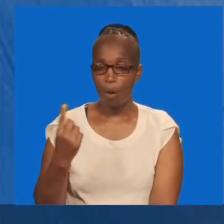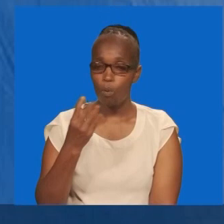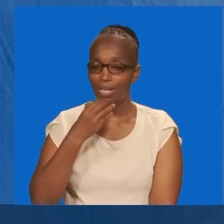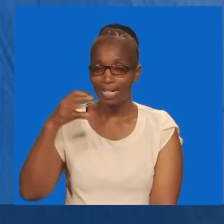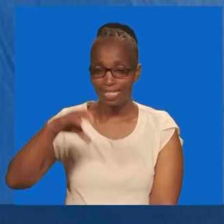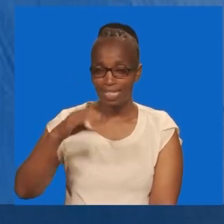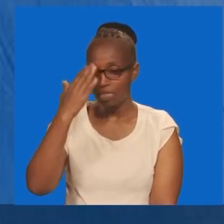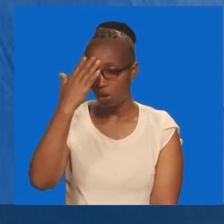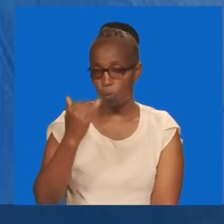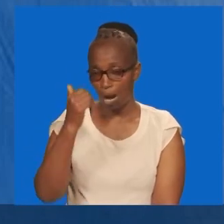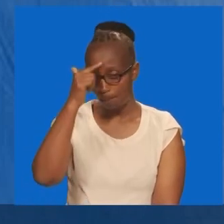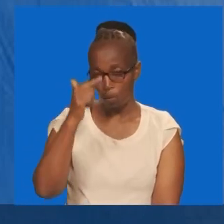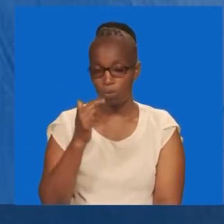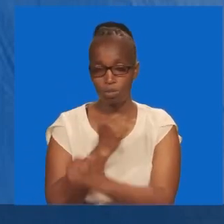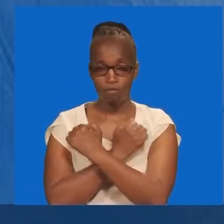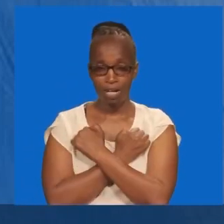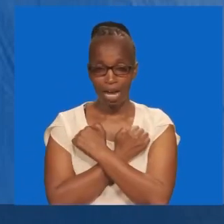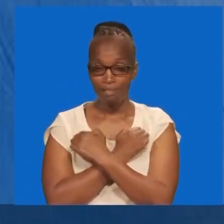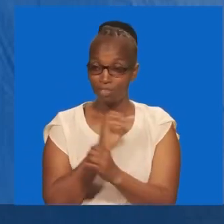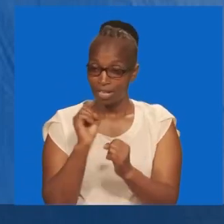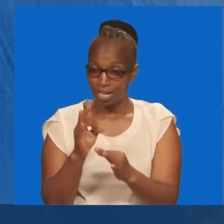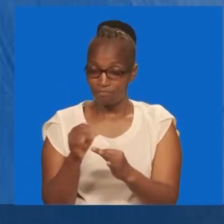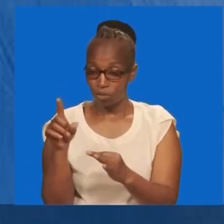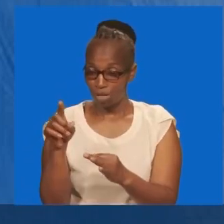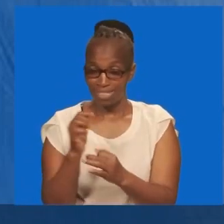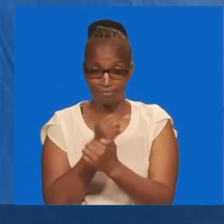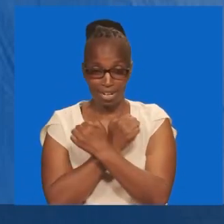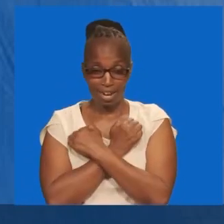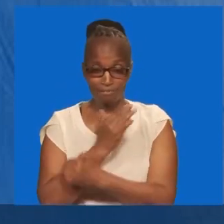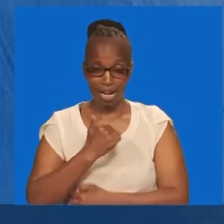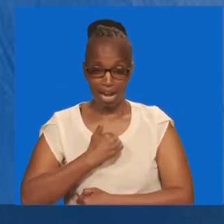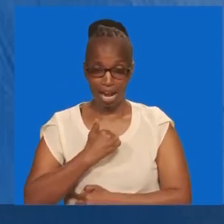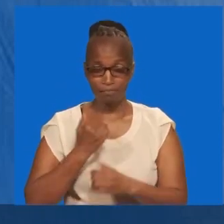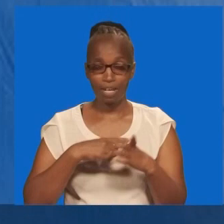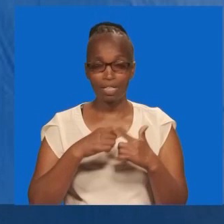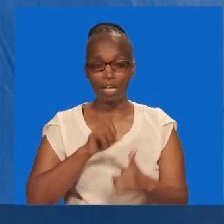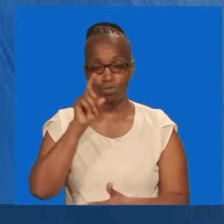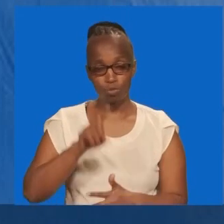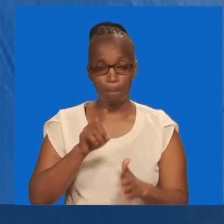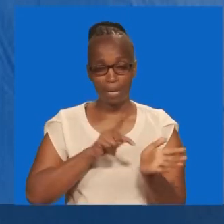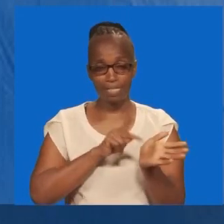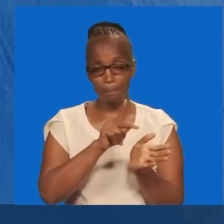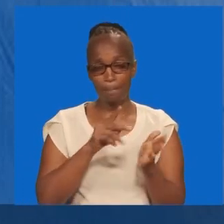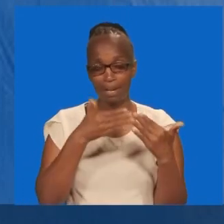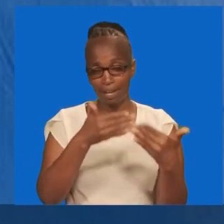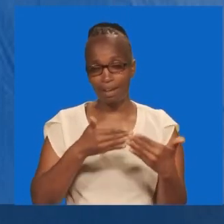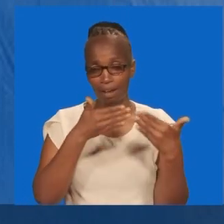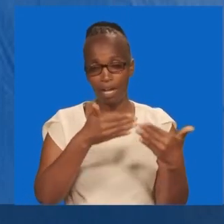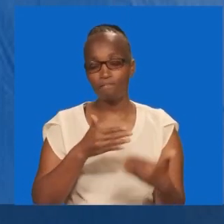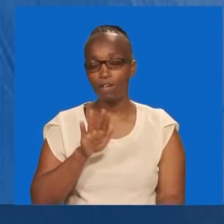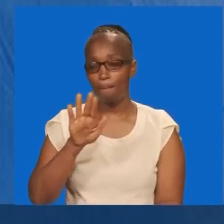wa pekee kwa ajili ya upendo. Maana unapopenda lazima ugharamie. Akamtoa